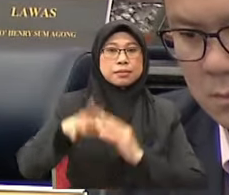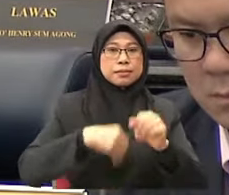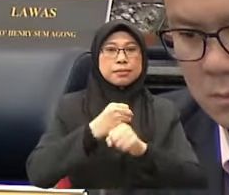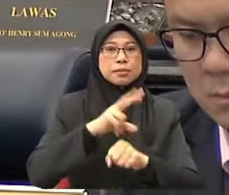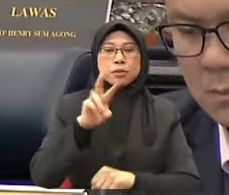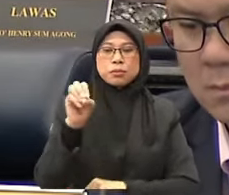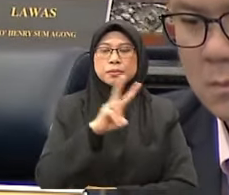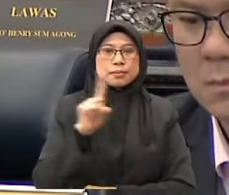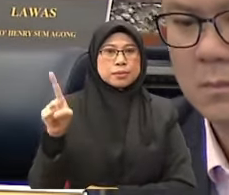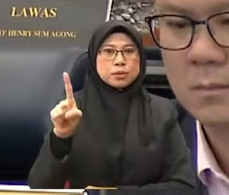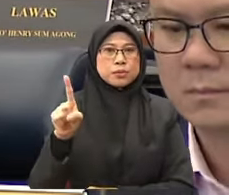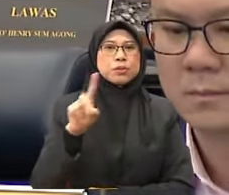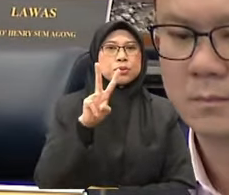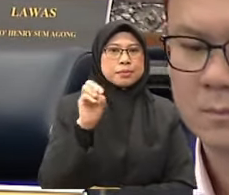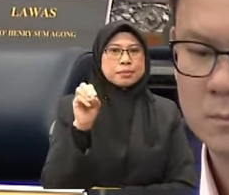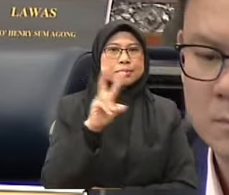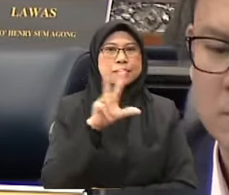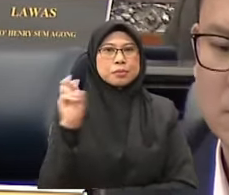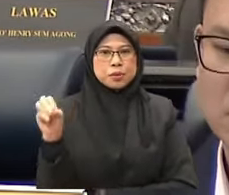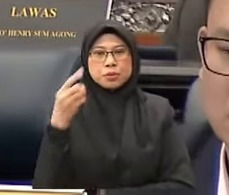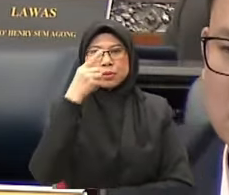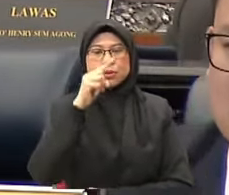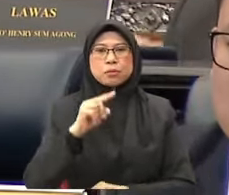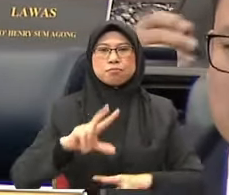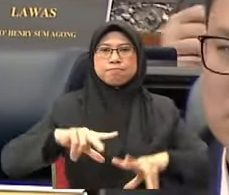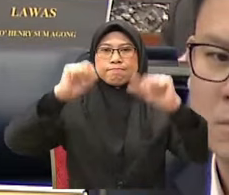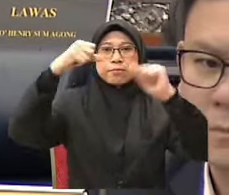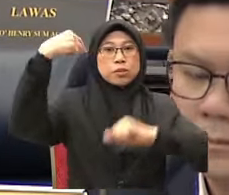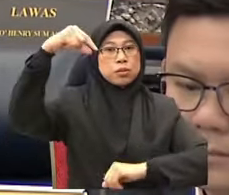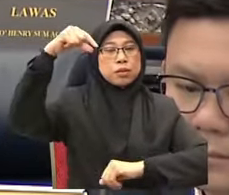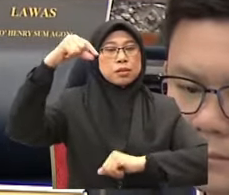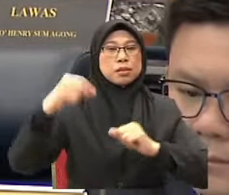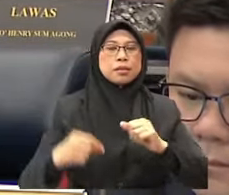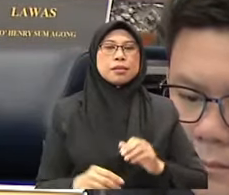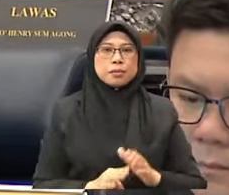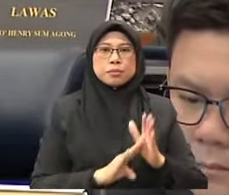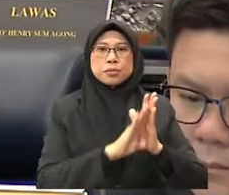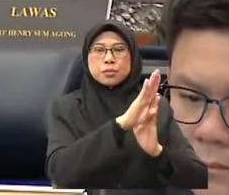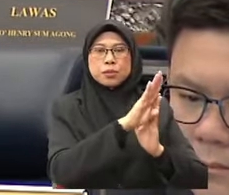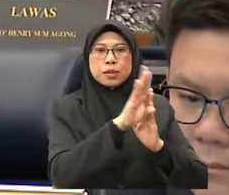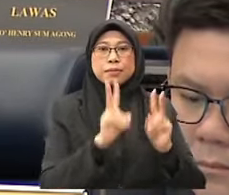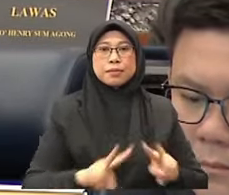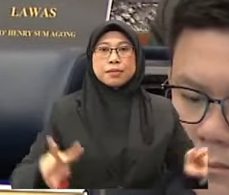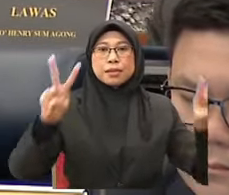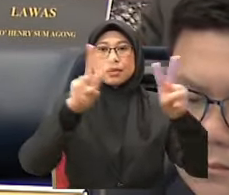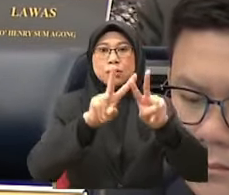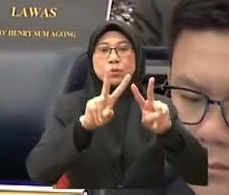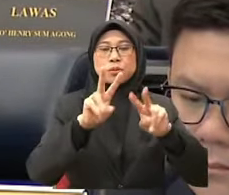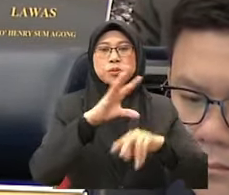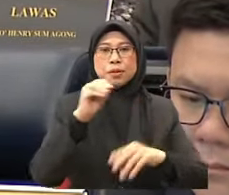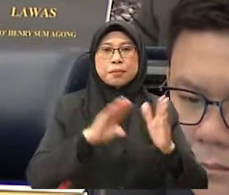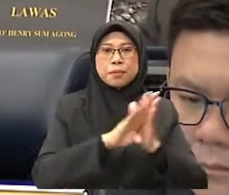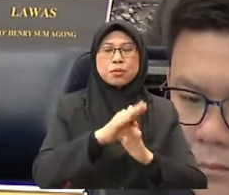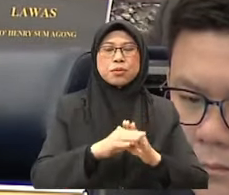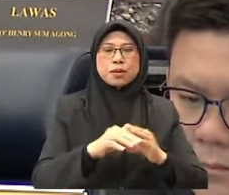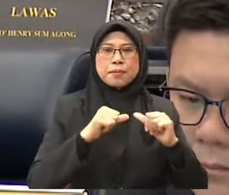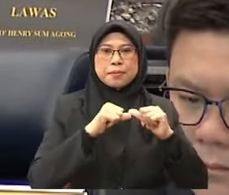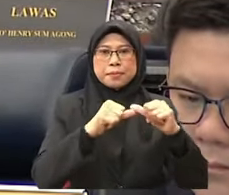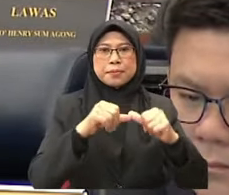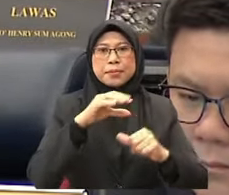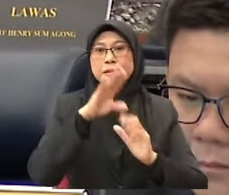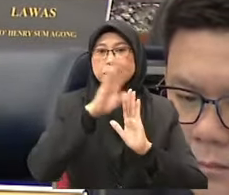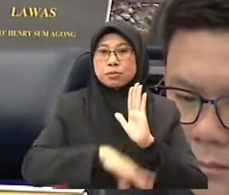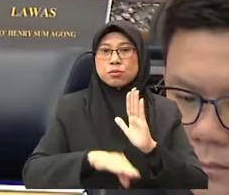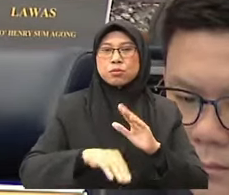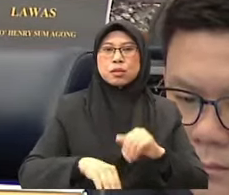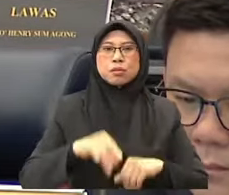tahun 2021-2030 bagi meningkatkan kualiti pertumbuhan, nilai tambah, daya saing dan pembangunan mampan di samping